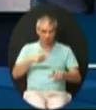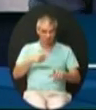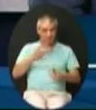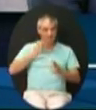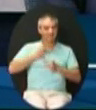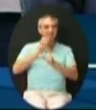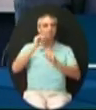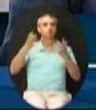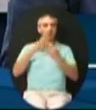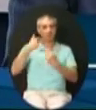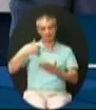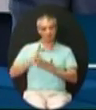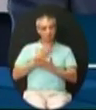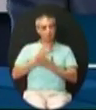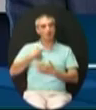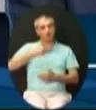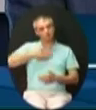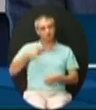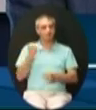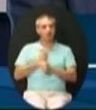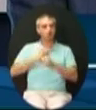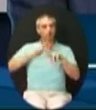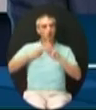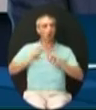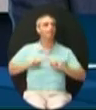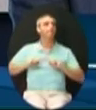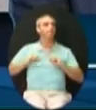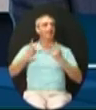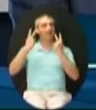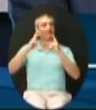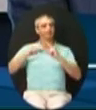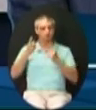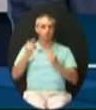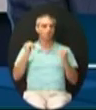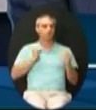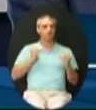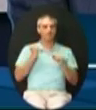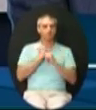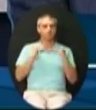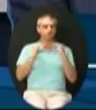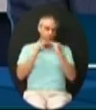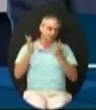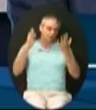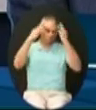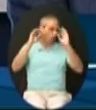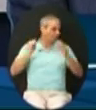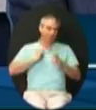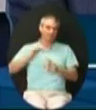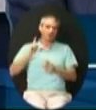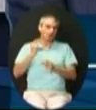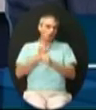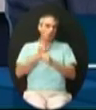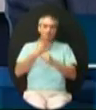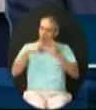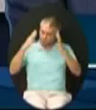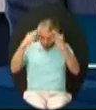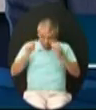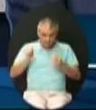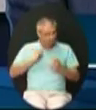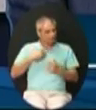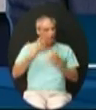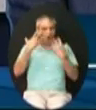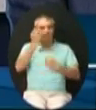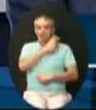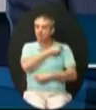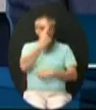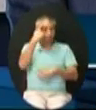נציגי העם, נחליט שאנחנו רוצים לייצר עולם ערכים אחר, צה"ל יפעל על פי אותם הערכים. וזאת השאלה. זה עם כל הכבוד, צה"ל לא פועל, עוד פעם, אני מעריך מאוד את צה"ל, אוהב את